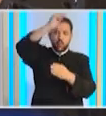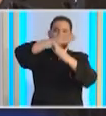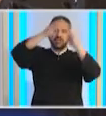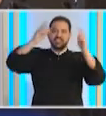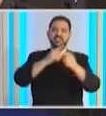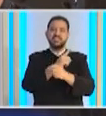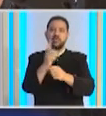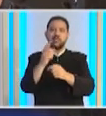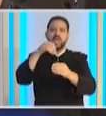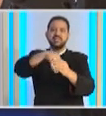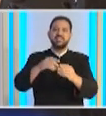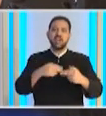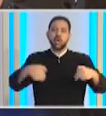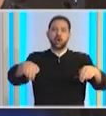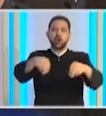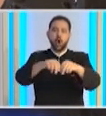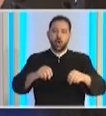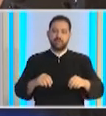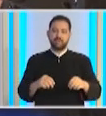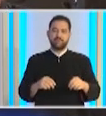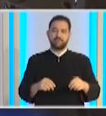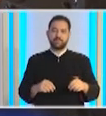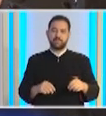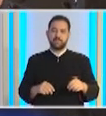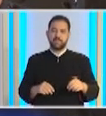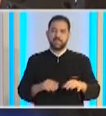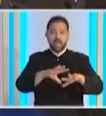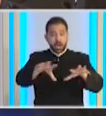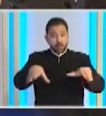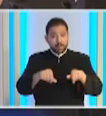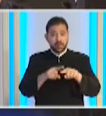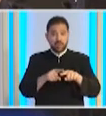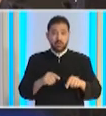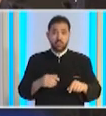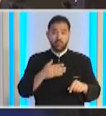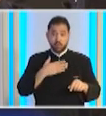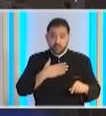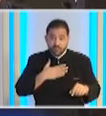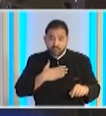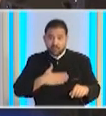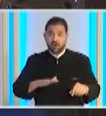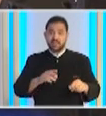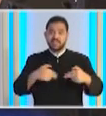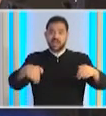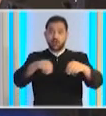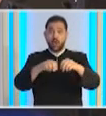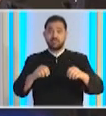ale Duhului Sfânt, care odată activate lucrează împreună cu voința noastră, mântuirea